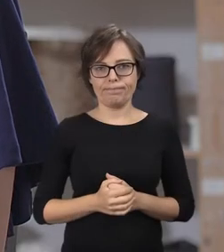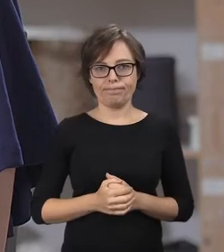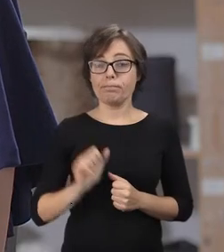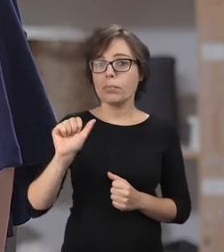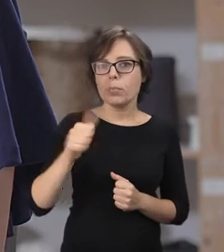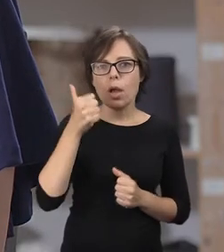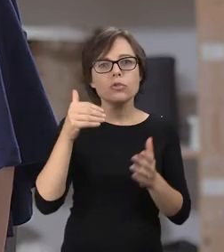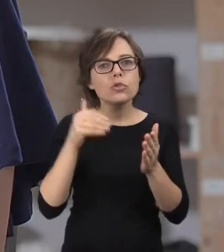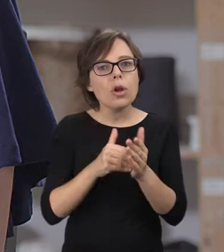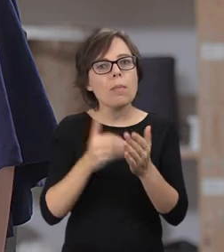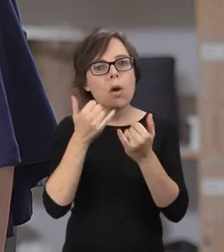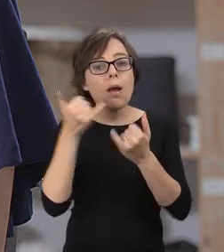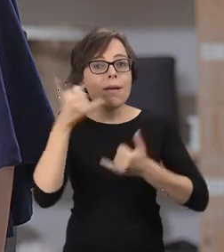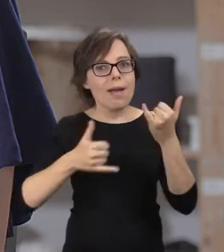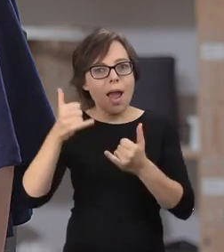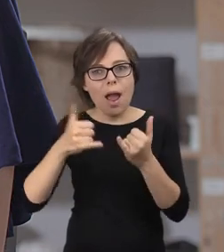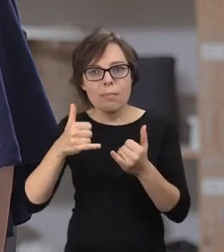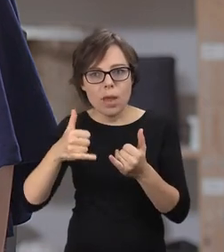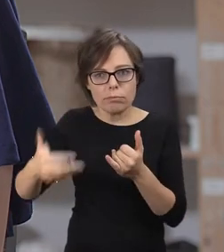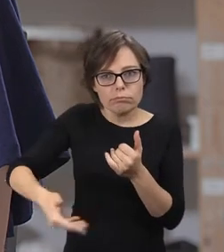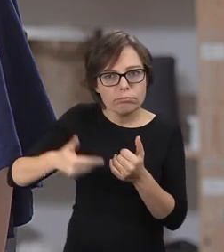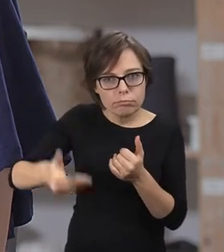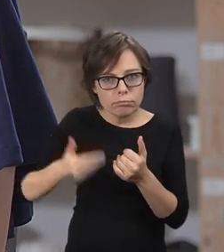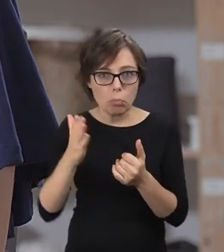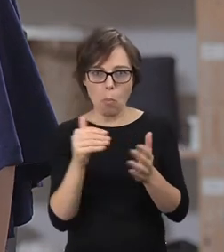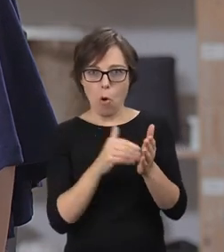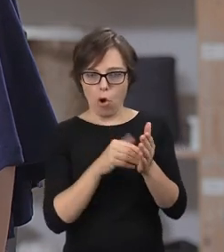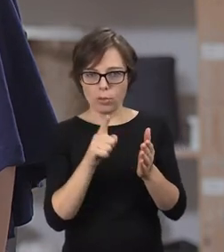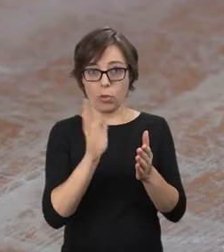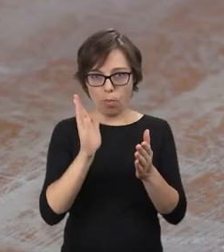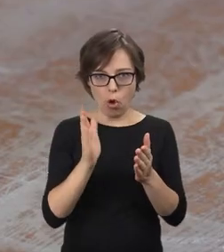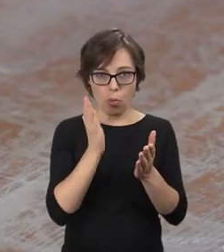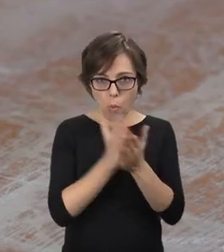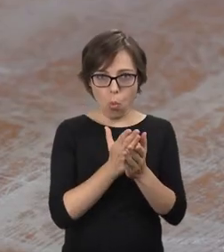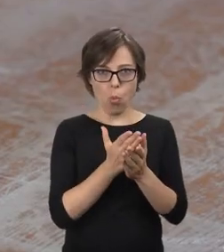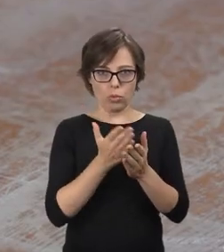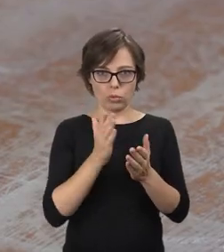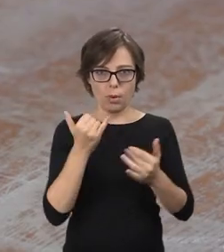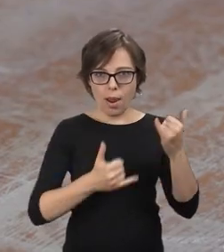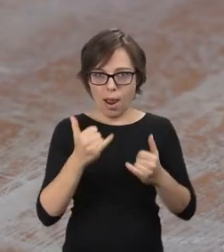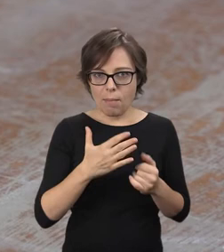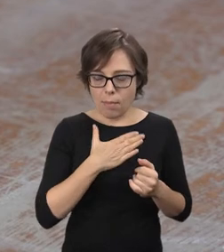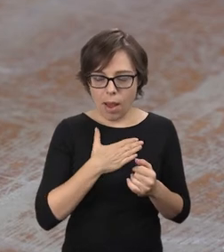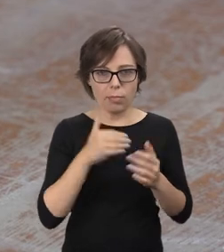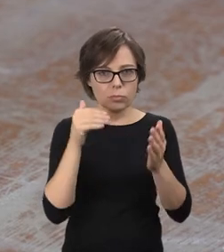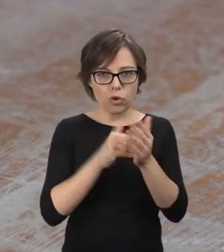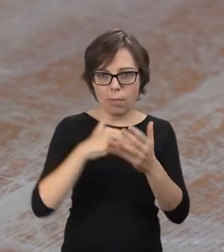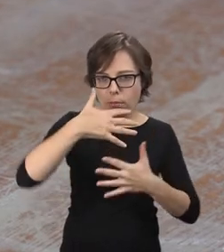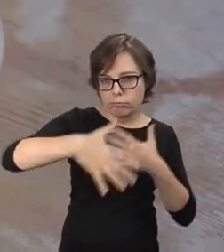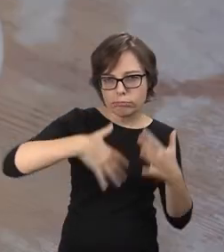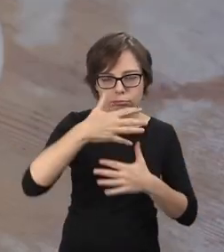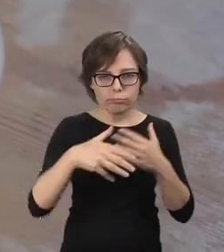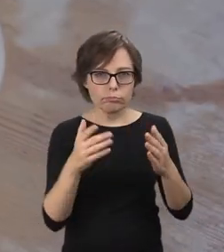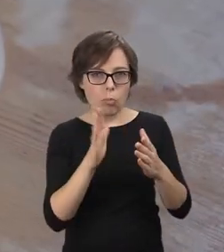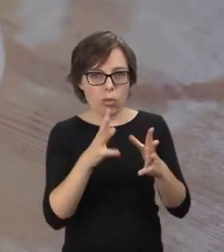trzeba wydobyć składniki, które są potrzebne do stworzenia porcelany. Trzeba je ze sobą zmieszać, tak żeby